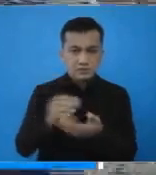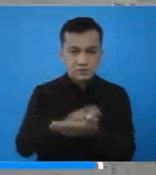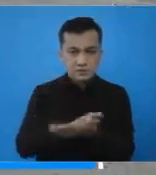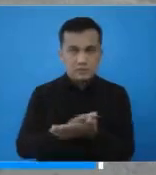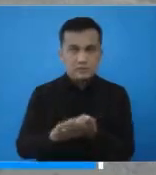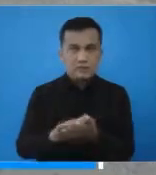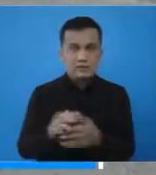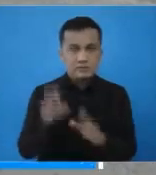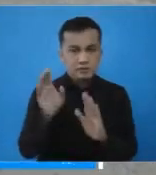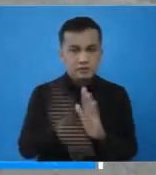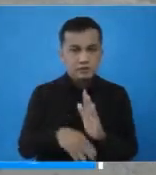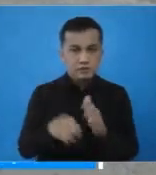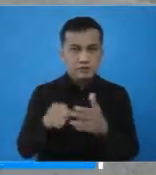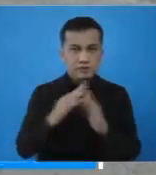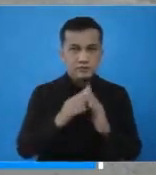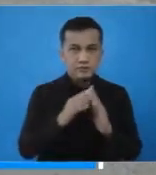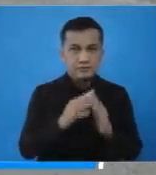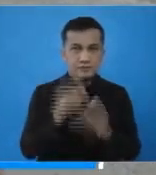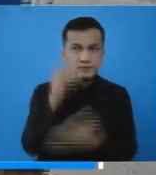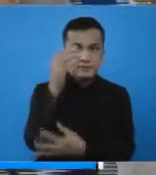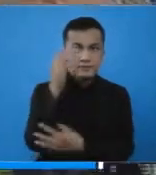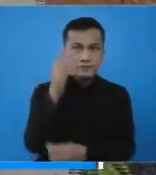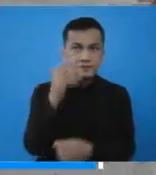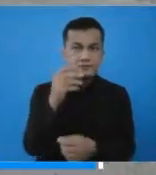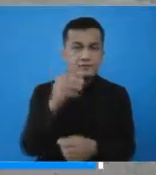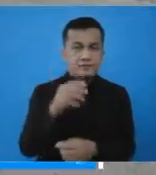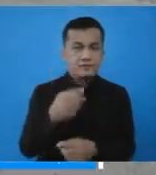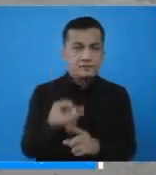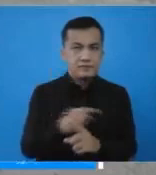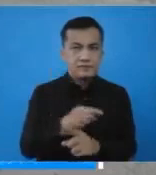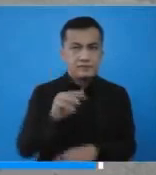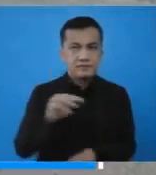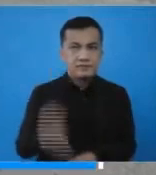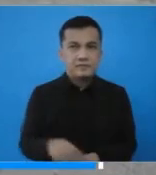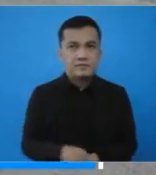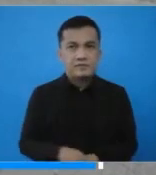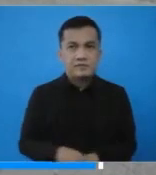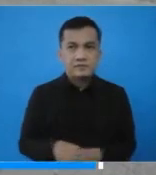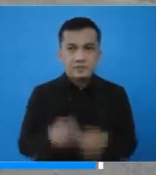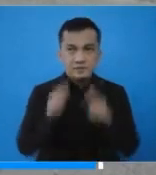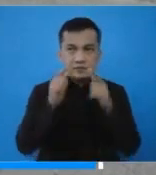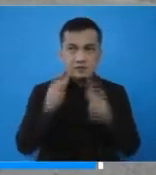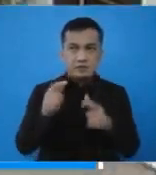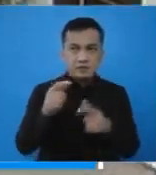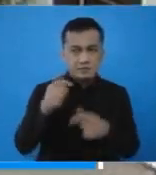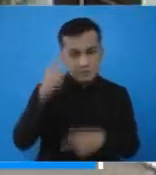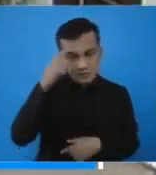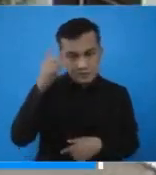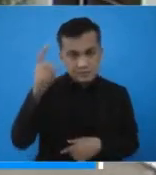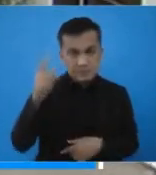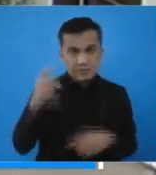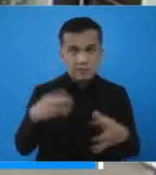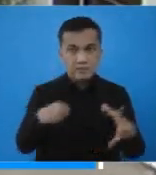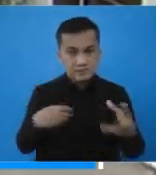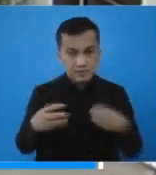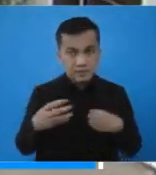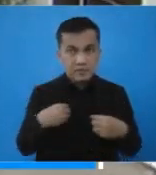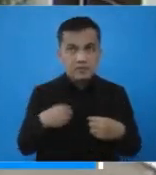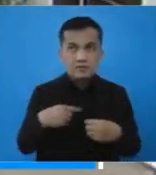Mala Townhouse na tirahan nila ngayon. Malayong malayo sa dati nilang tinitirahan.